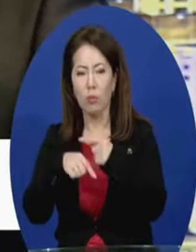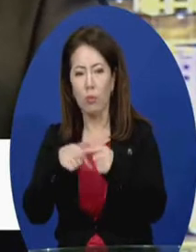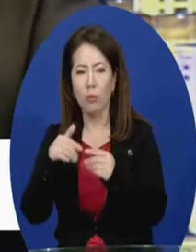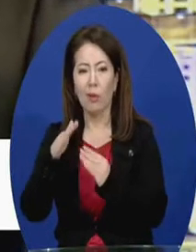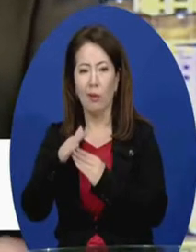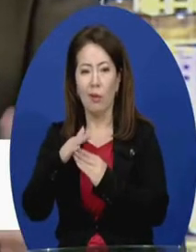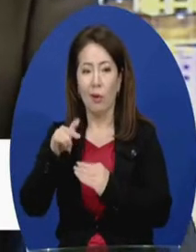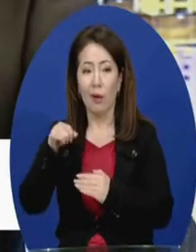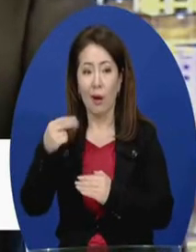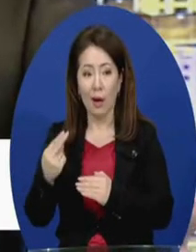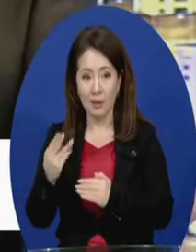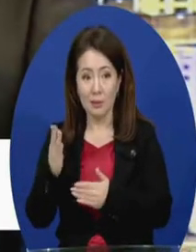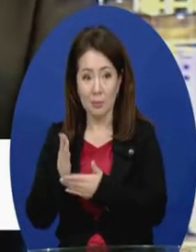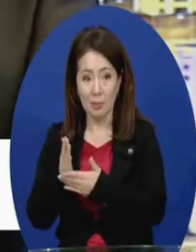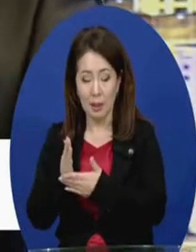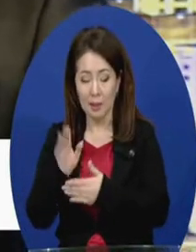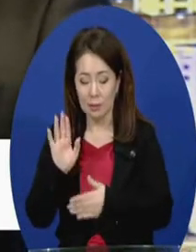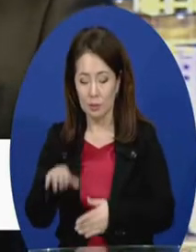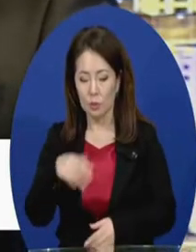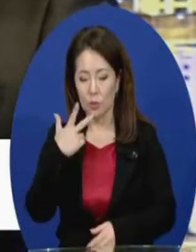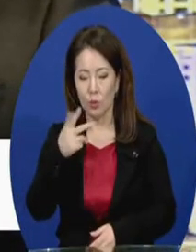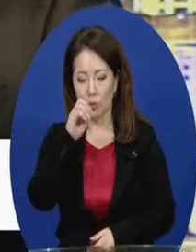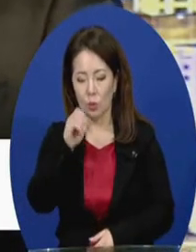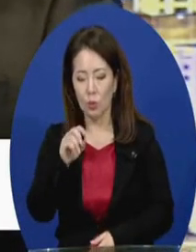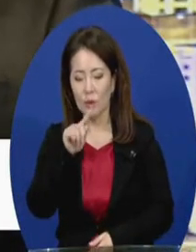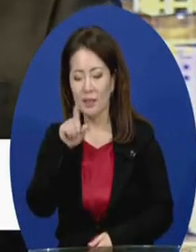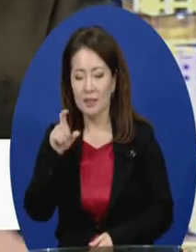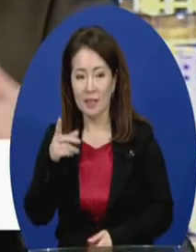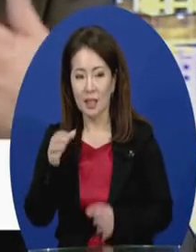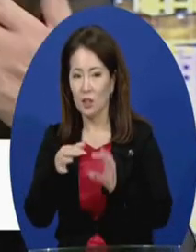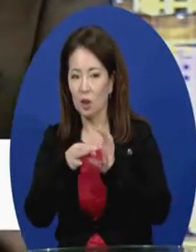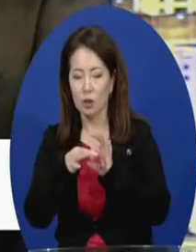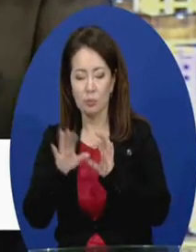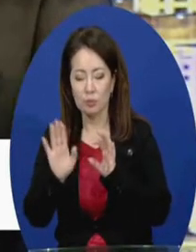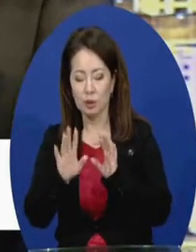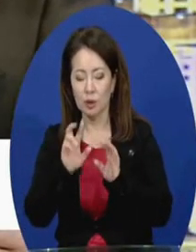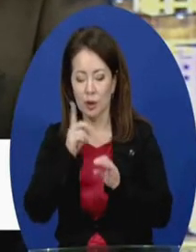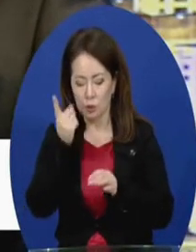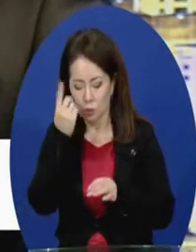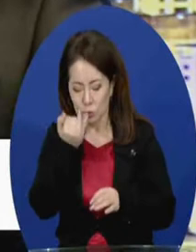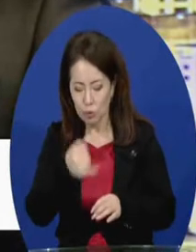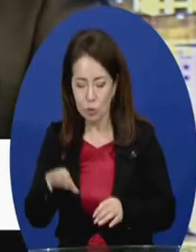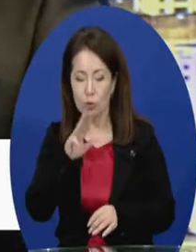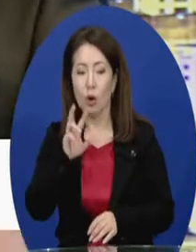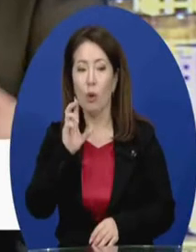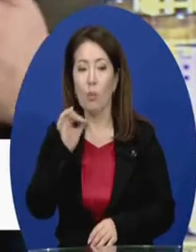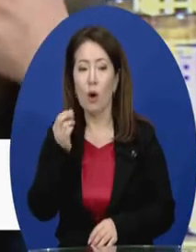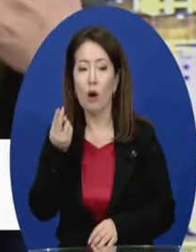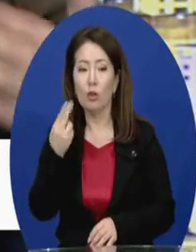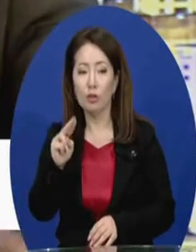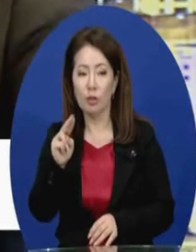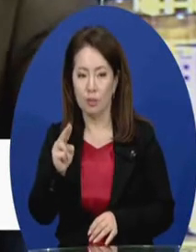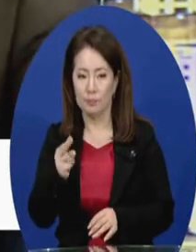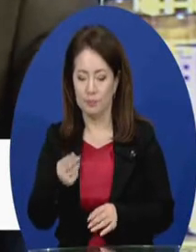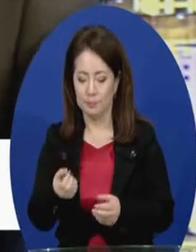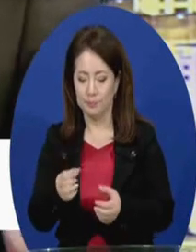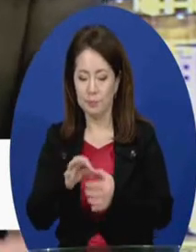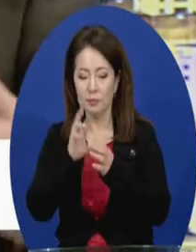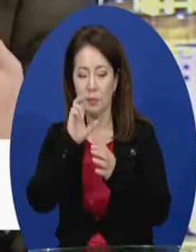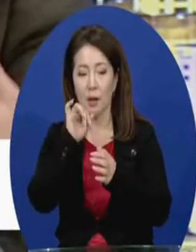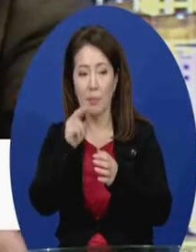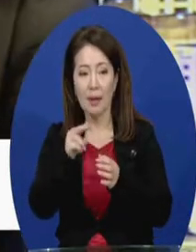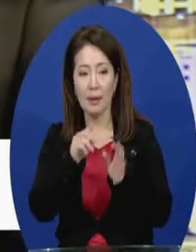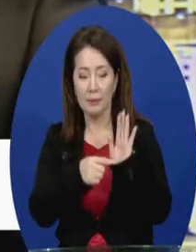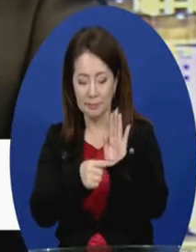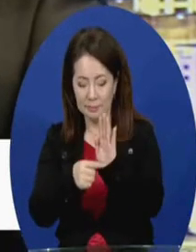А гэхдээ нөгөөний 3% зээл мэлтгэ үл хамааран шууд бонд буюу арилжааны хэлбэрээр бид нар арилжааны